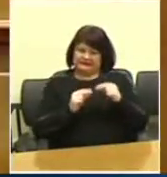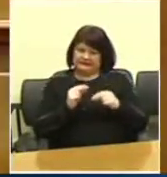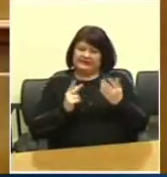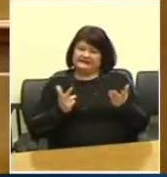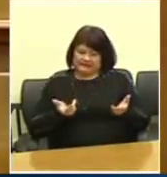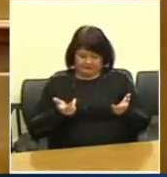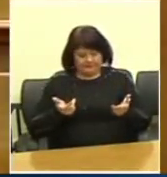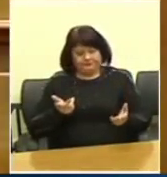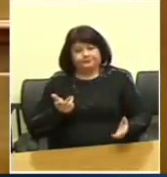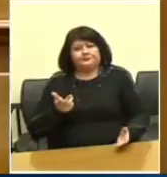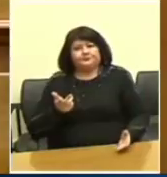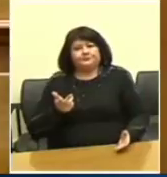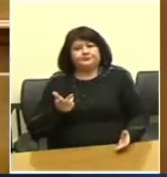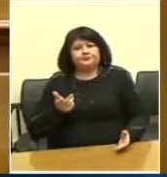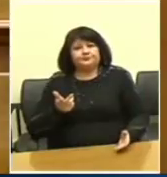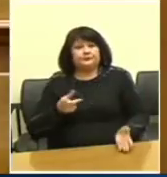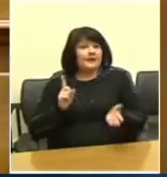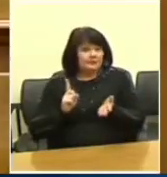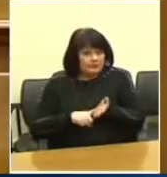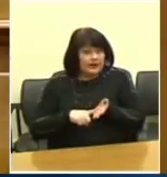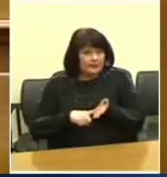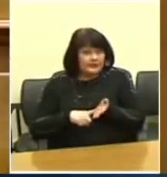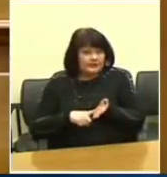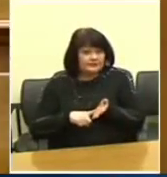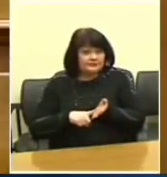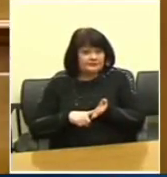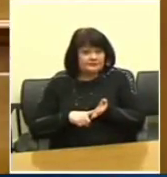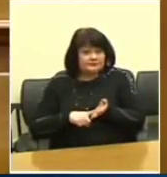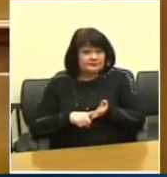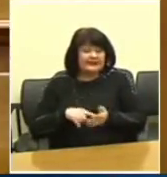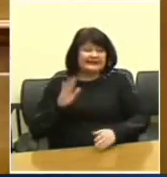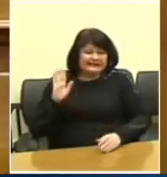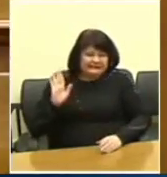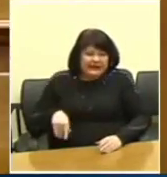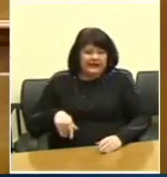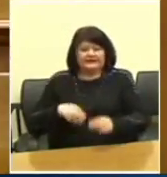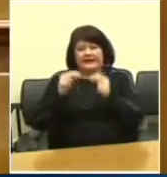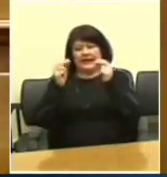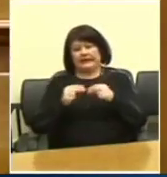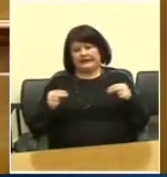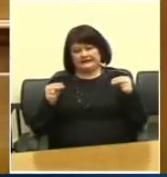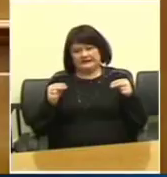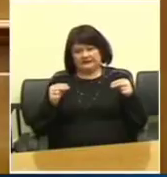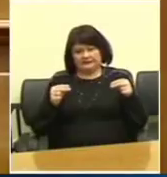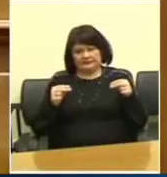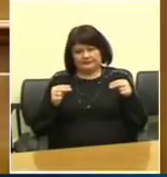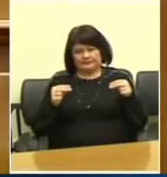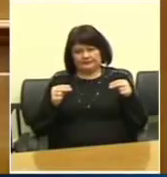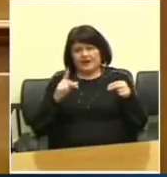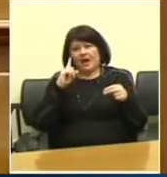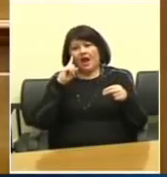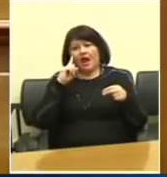ήταν αν πρέπει τελικά ως ίστατο καταφύγιο να προσφεύγουμε στη